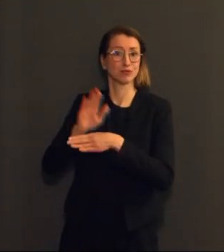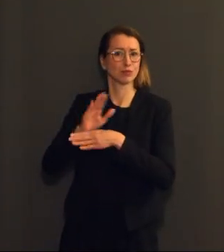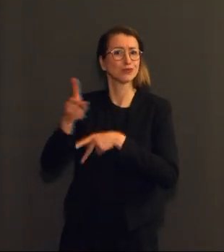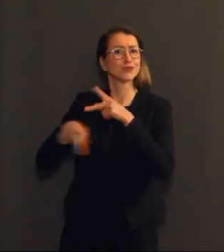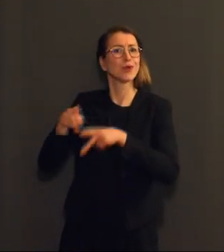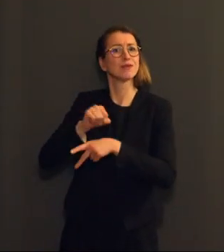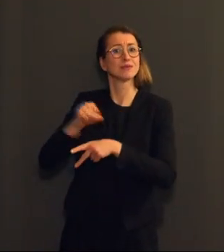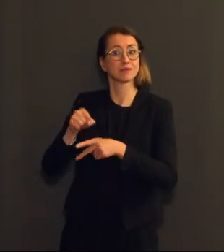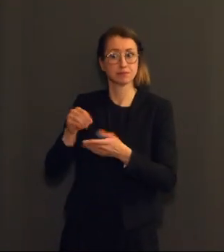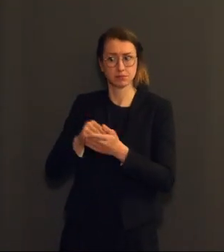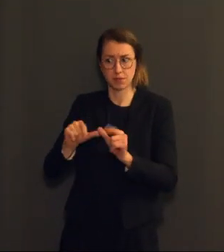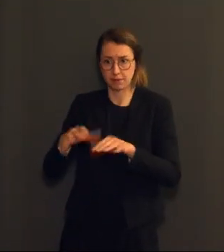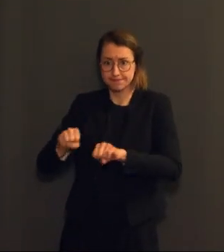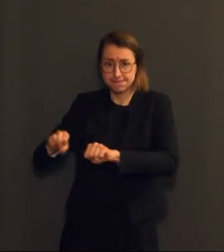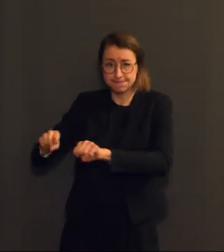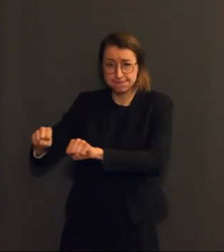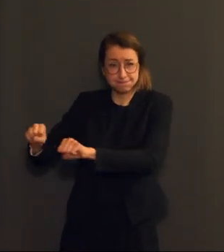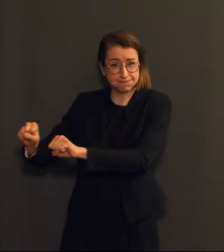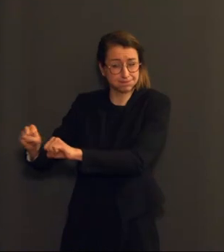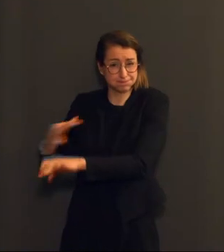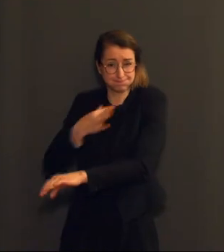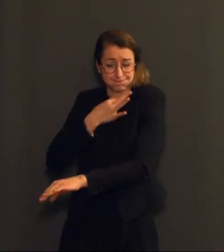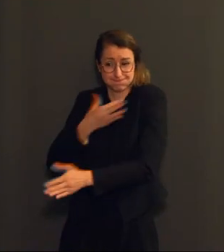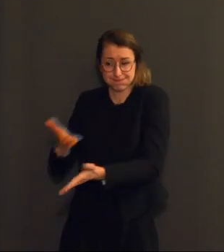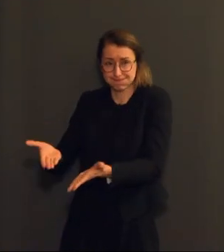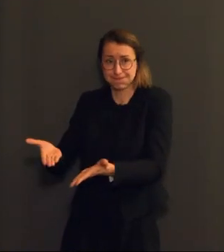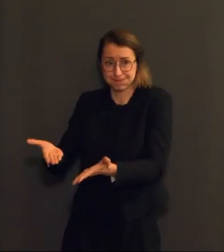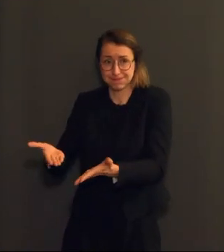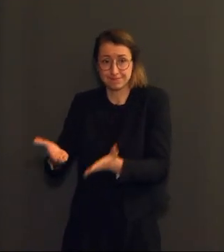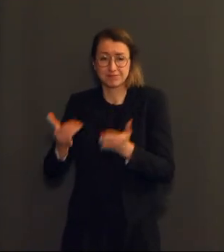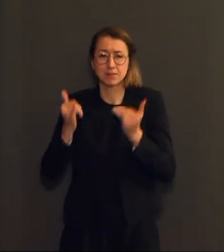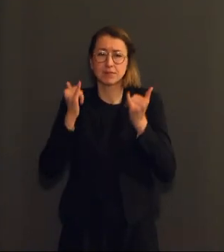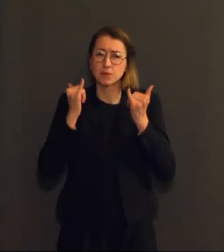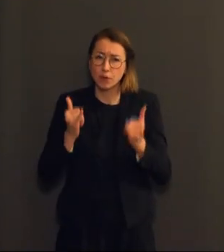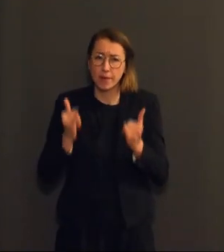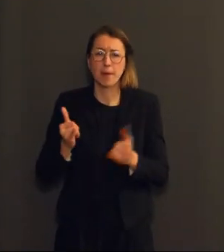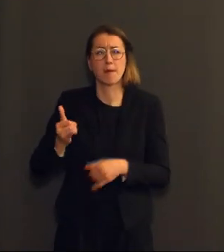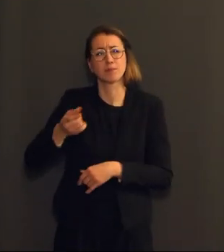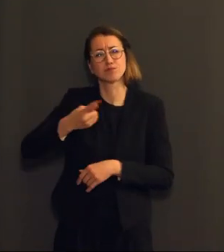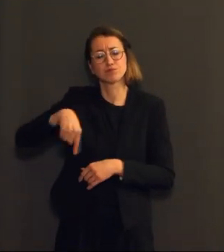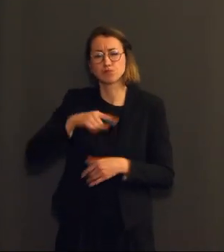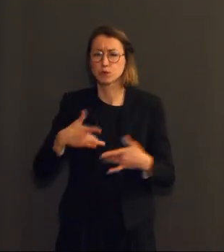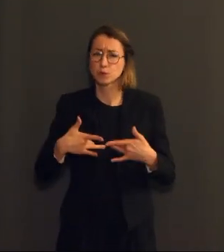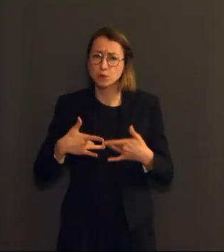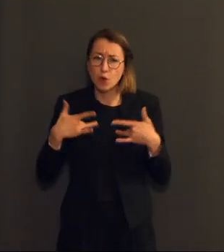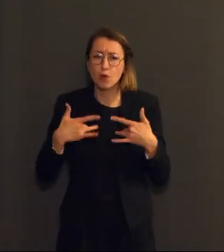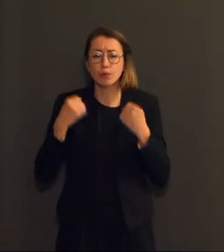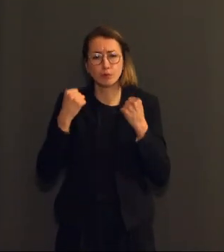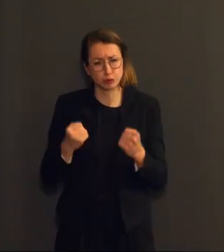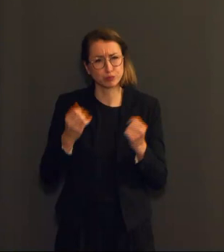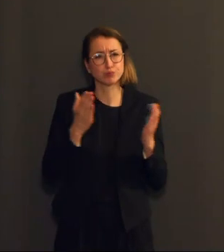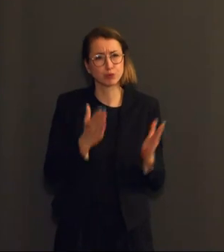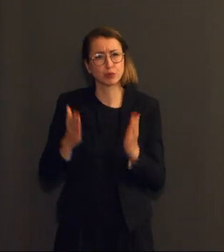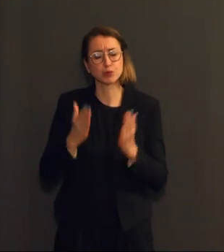intensifs. Ceci étant, on est convaincu qu'on peut continuer à évoluer de manière favorablement, on peut continuer